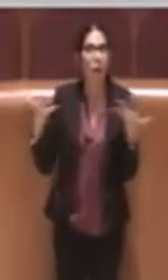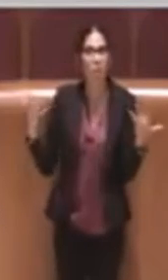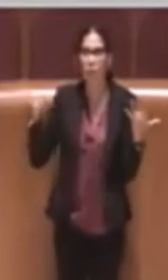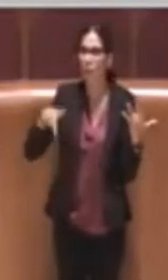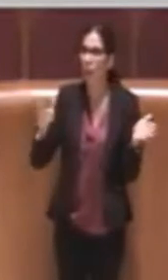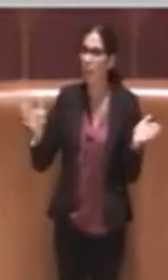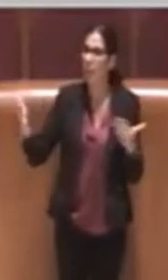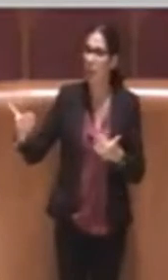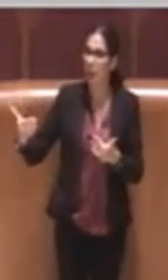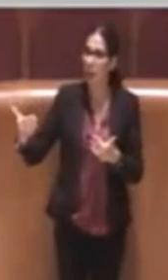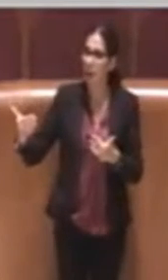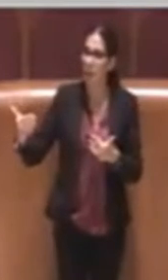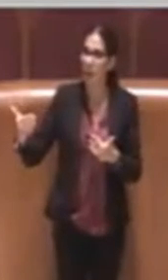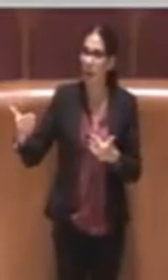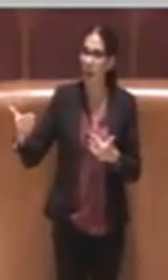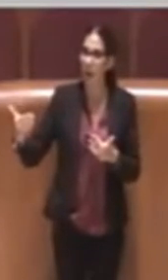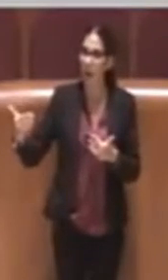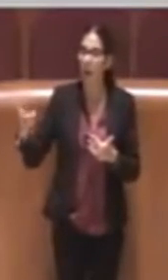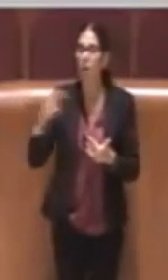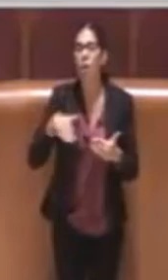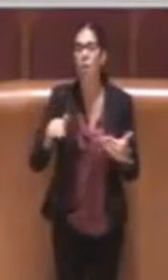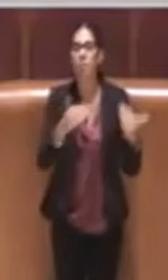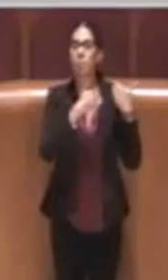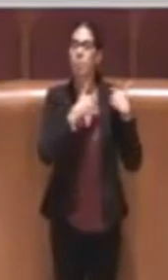aula, ci prendiamo